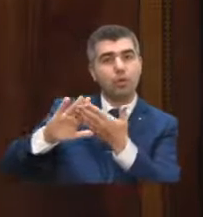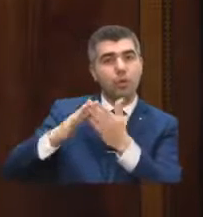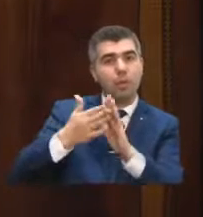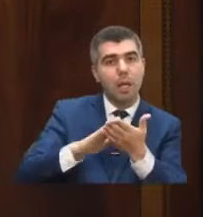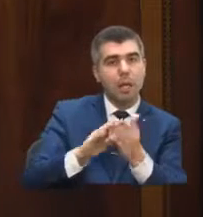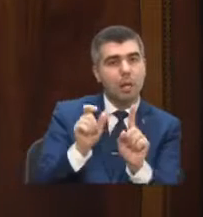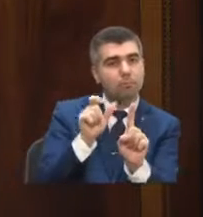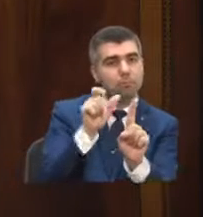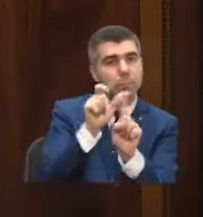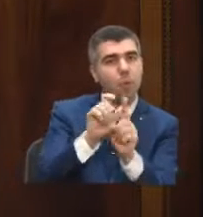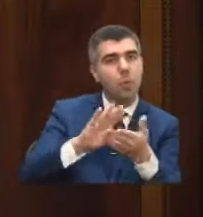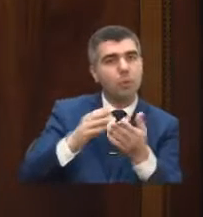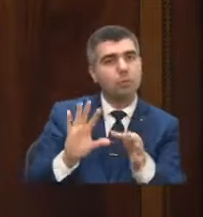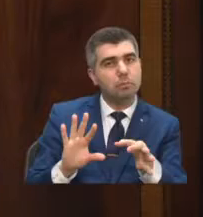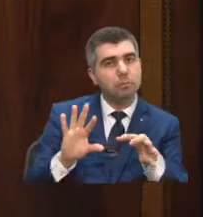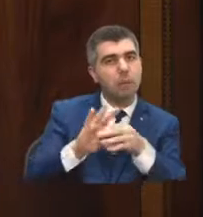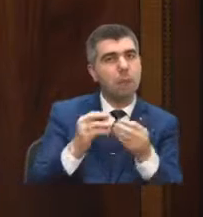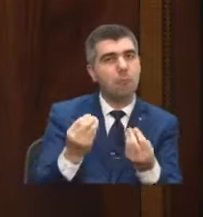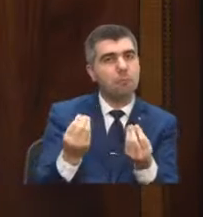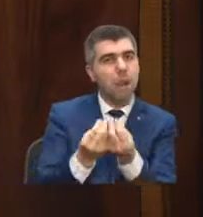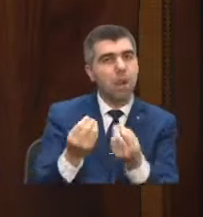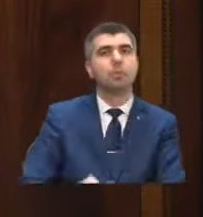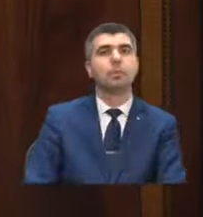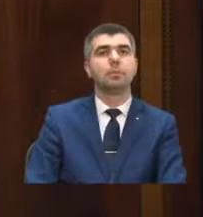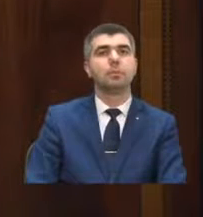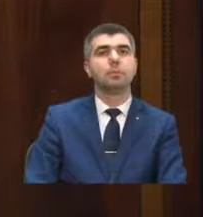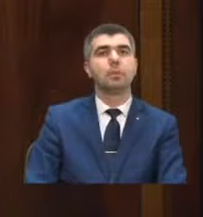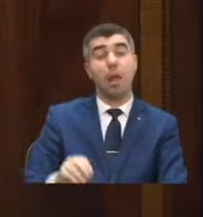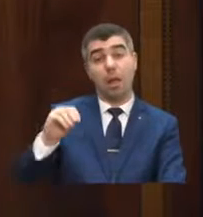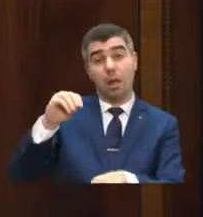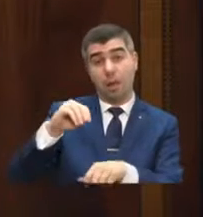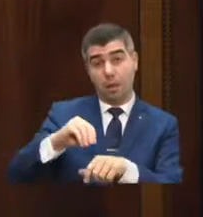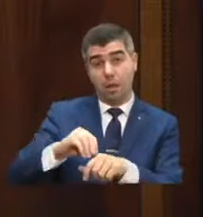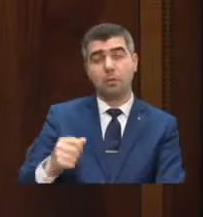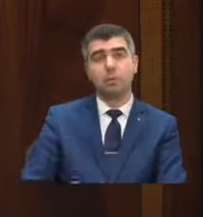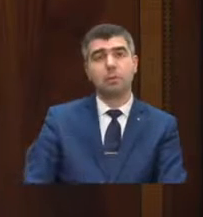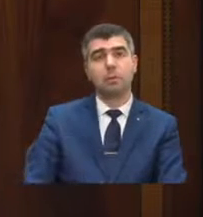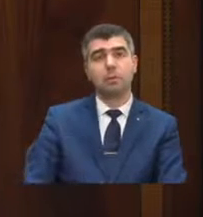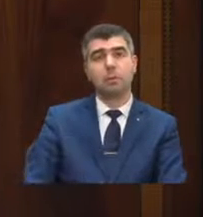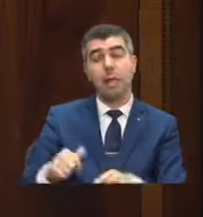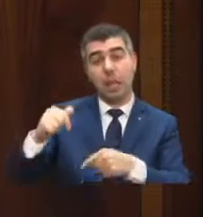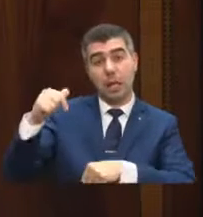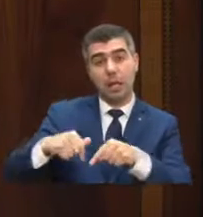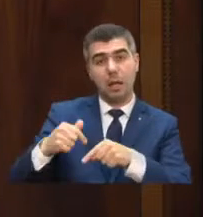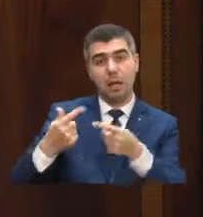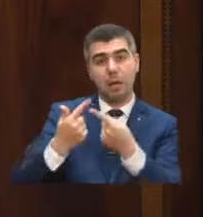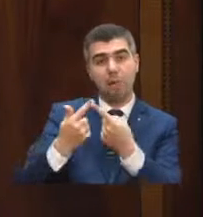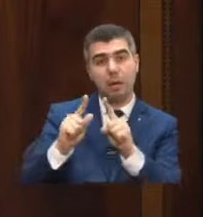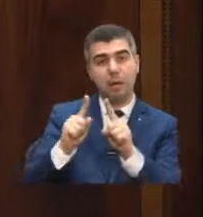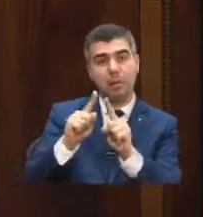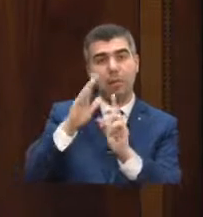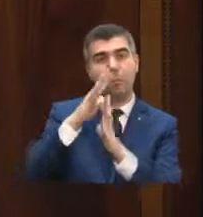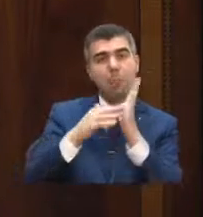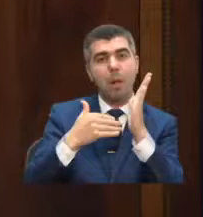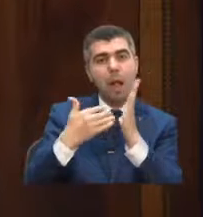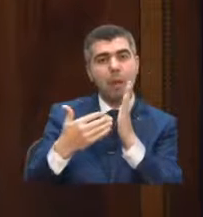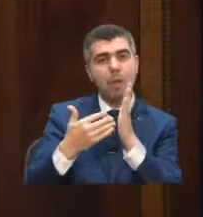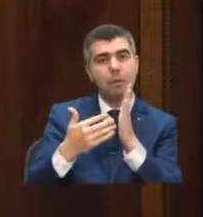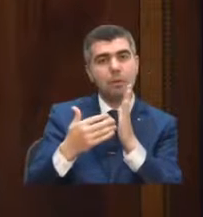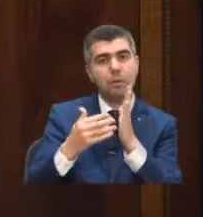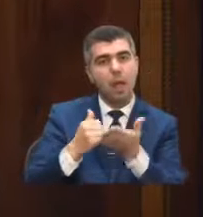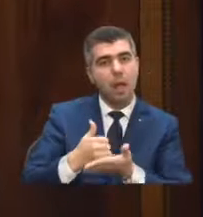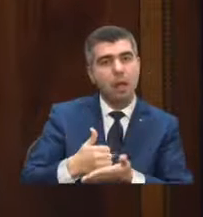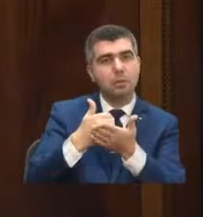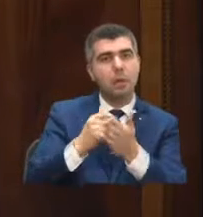المستهدفة. أريد أن أؤكد أن الإجراءات العلاجية كذلك هي من خلال تعزيز برنامج رعاية في العالم القروي،